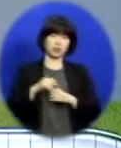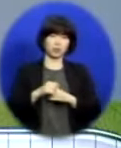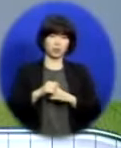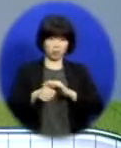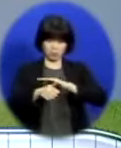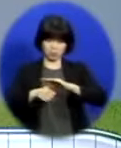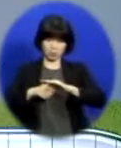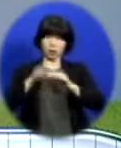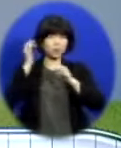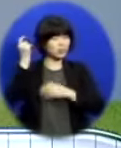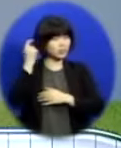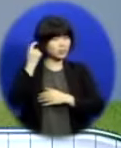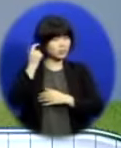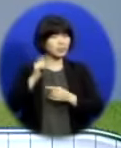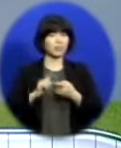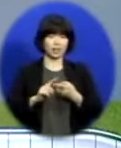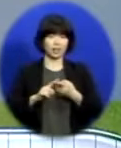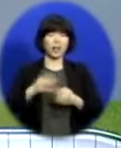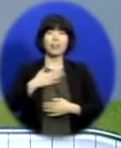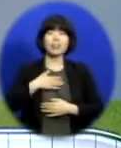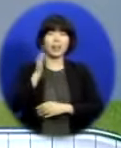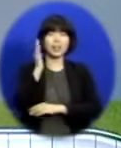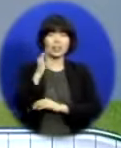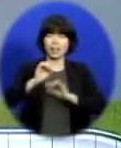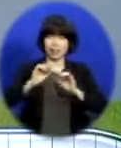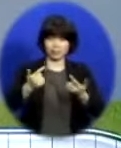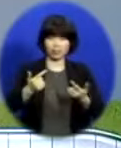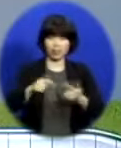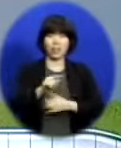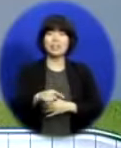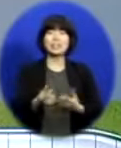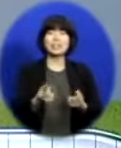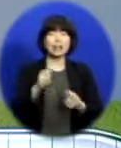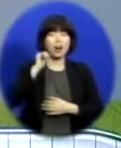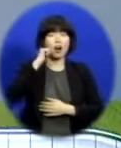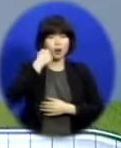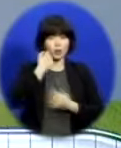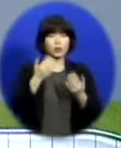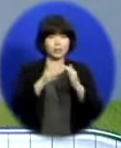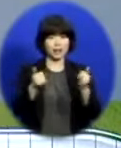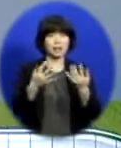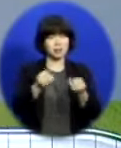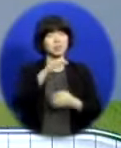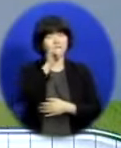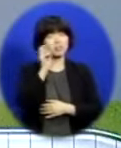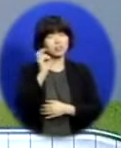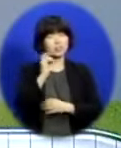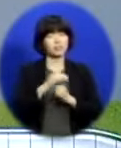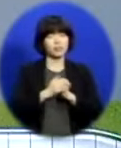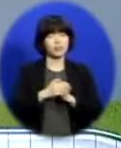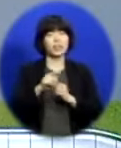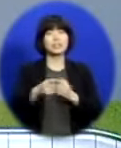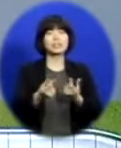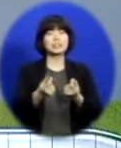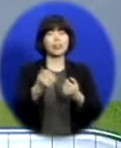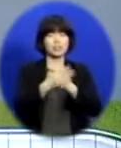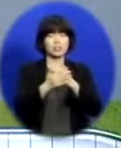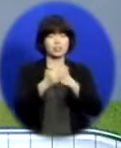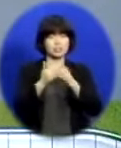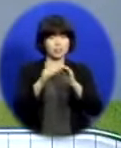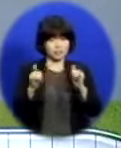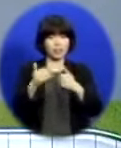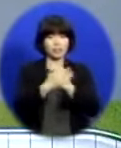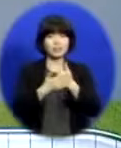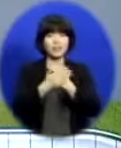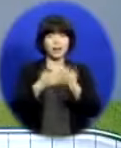아 내 이야기는 아니구나 이런 어려운 사람도 많긴 하지 그런 사람이나 은혜 받으면 좋겠네